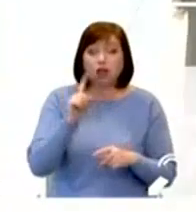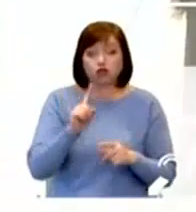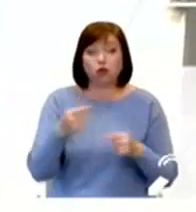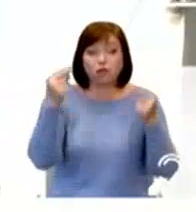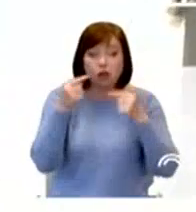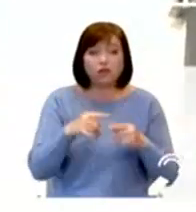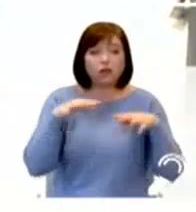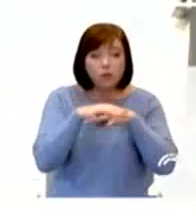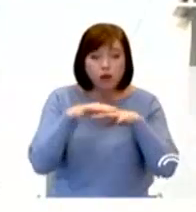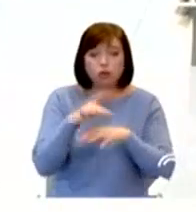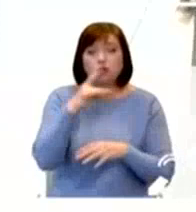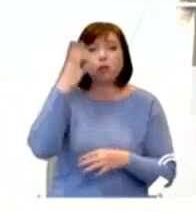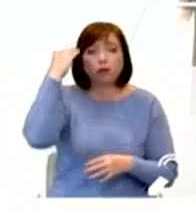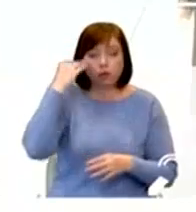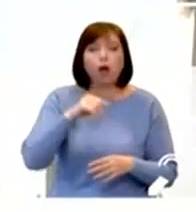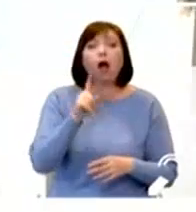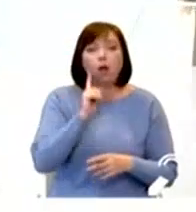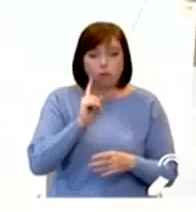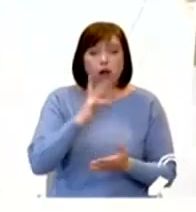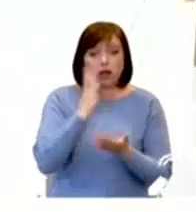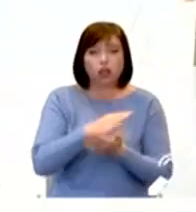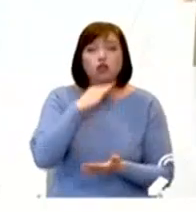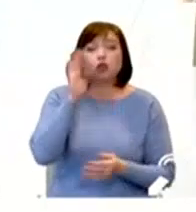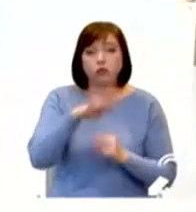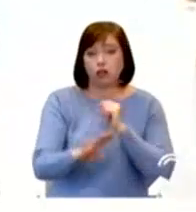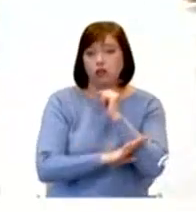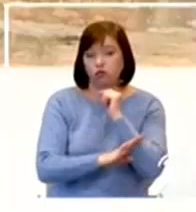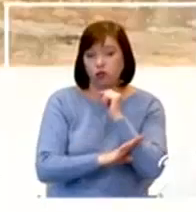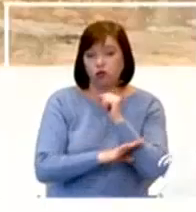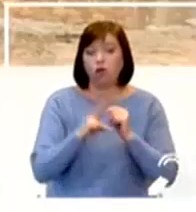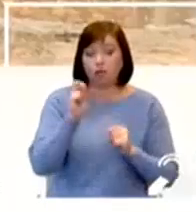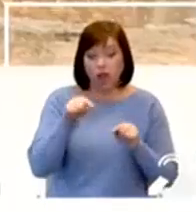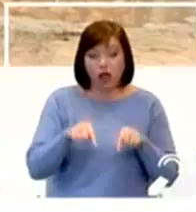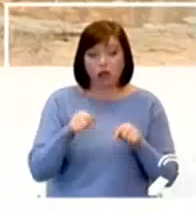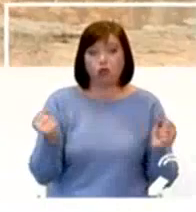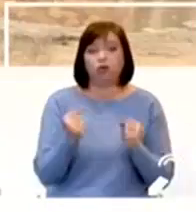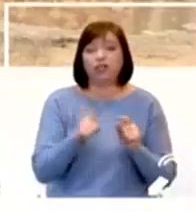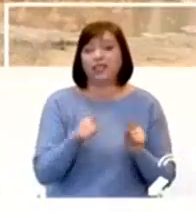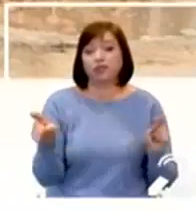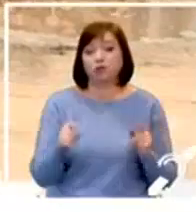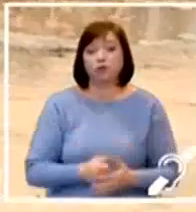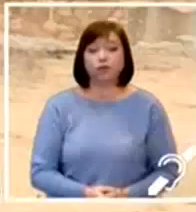potrivit calculelor, Republica Moldova are deocamdată suficiente lemne în stoc pentru această iarnă.